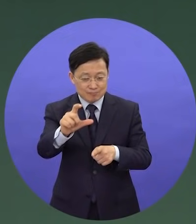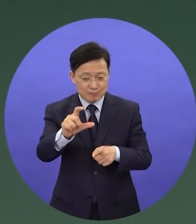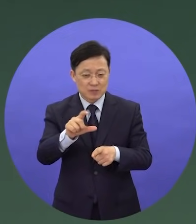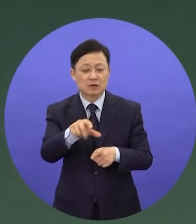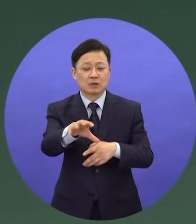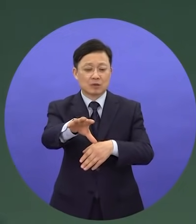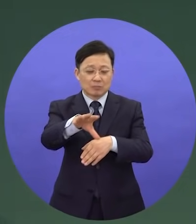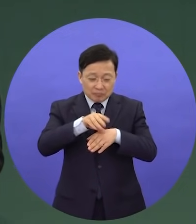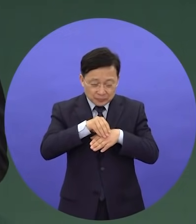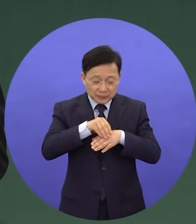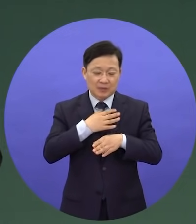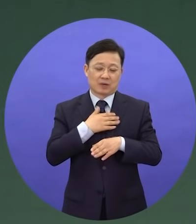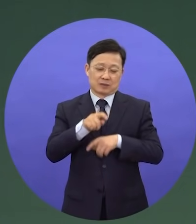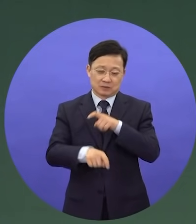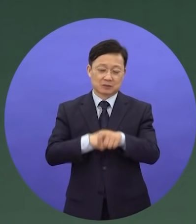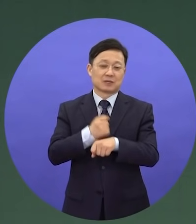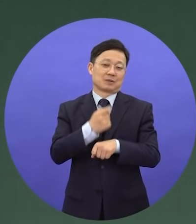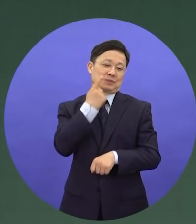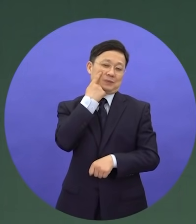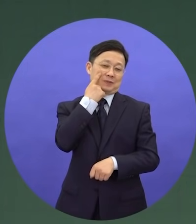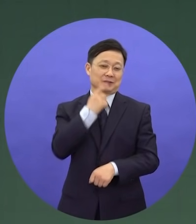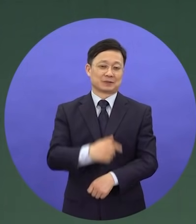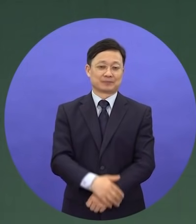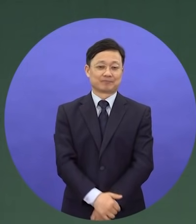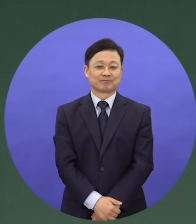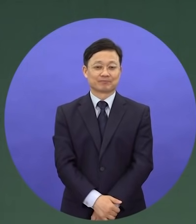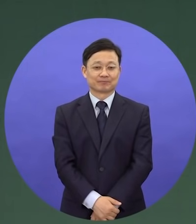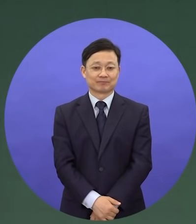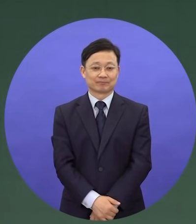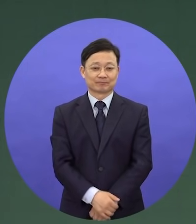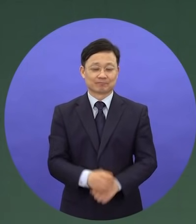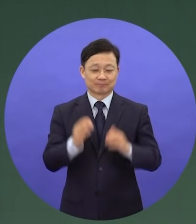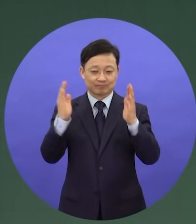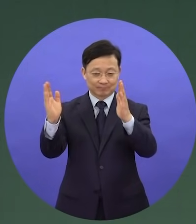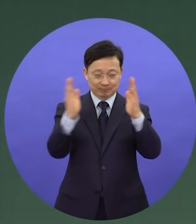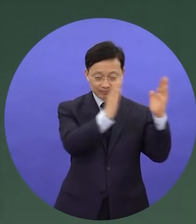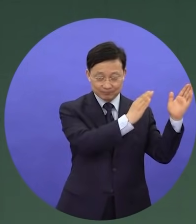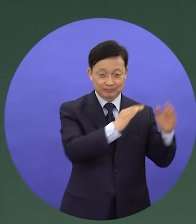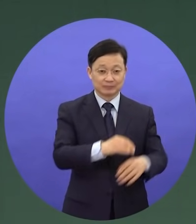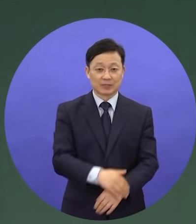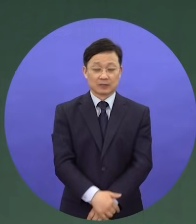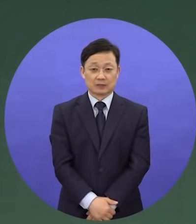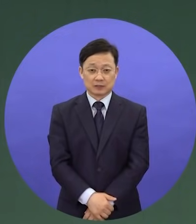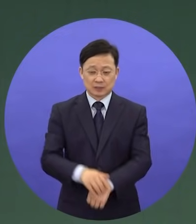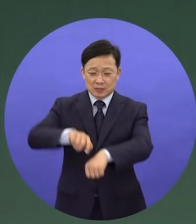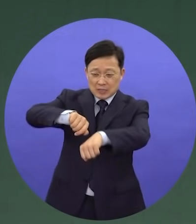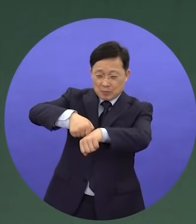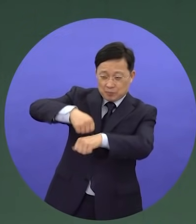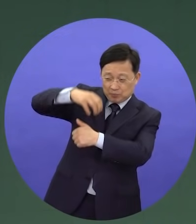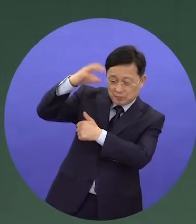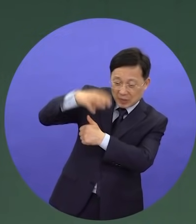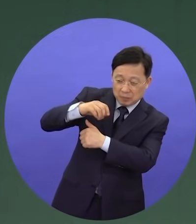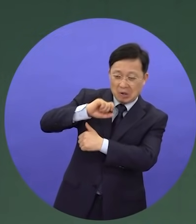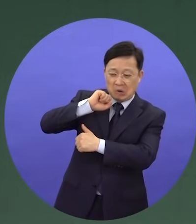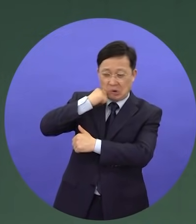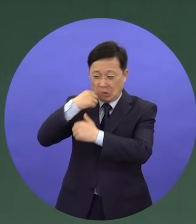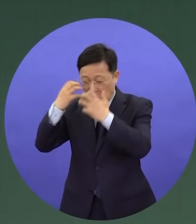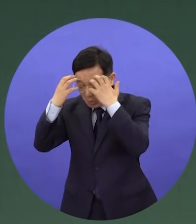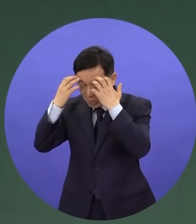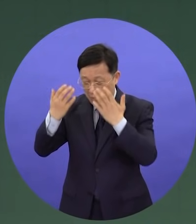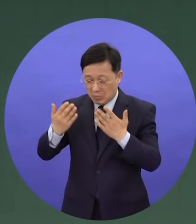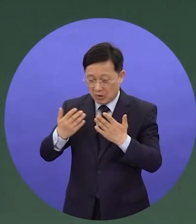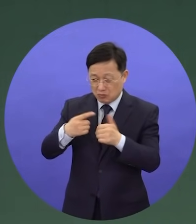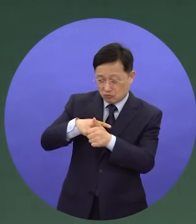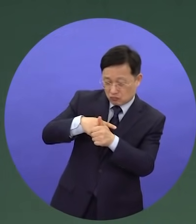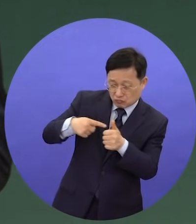but they found their rhythm. 본론입니다. 어떤 리듬 말입니까? What kind of rhythm? 핍박과 환난과 순교 두려워하지